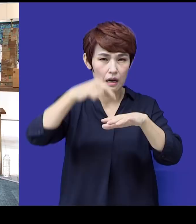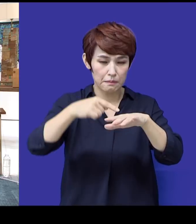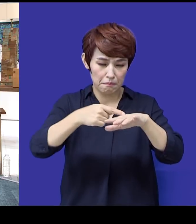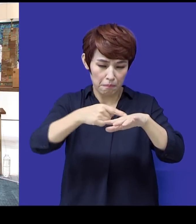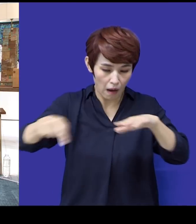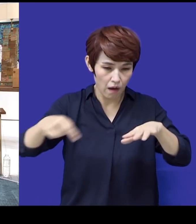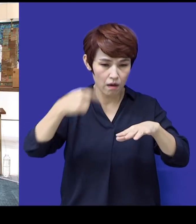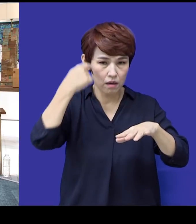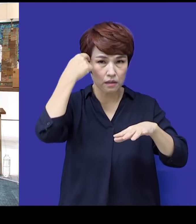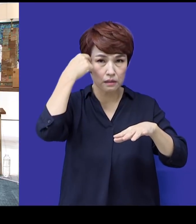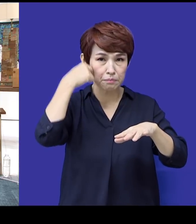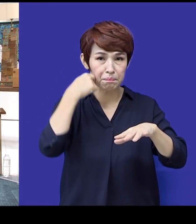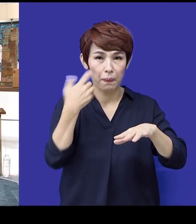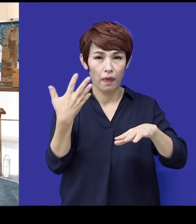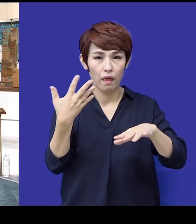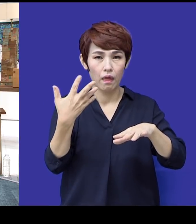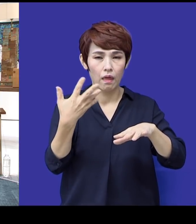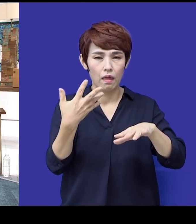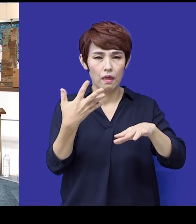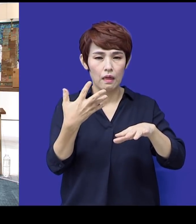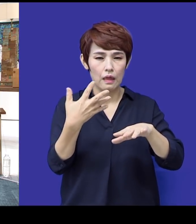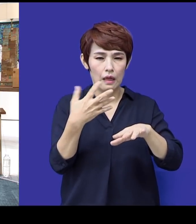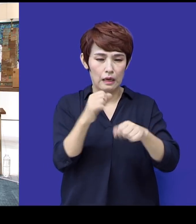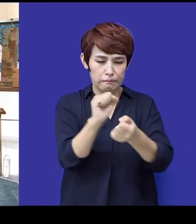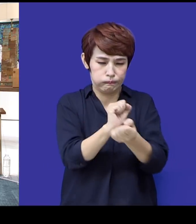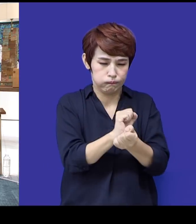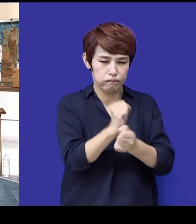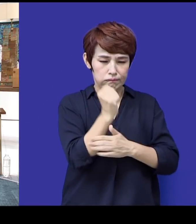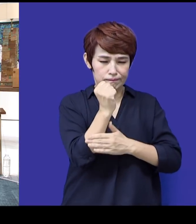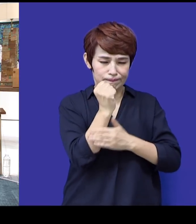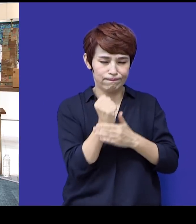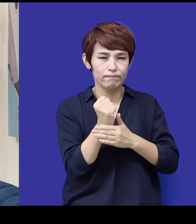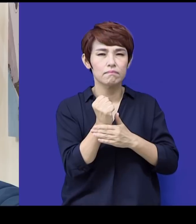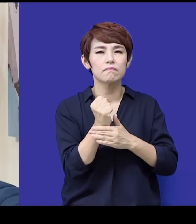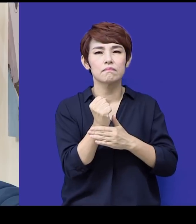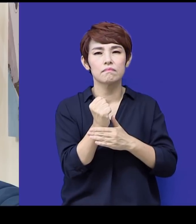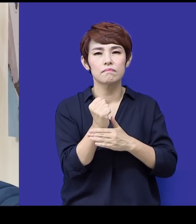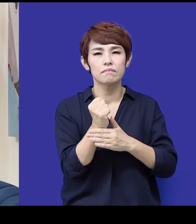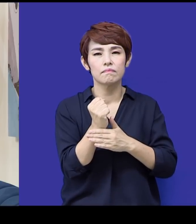나서 궤양도 많이 생기고 그런 때였기 때문에 이제